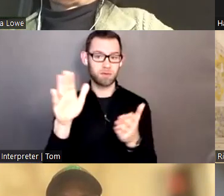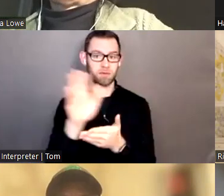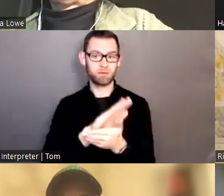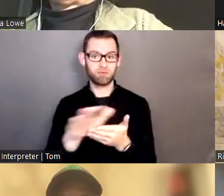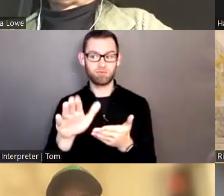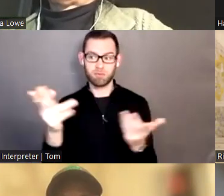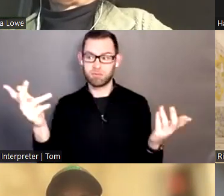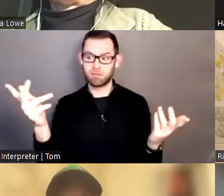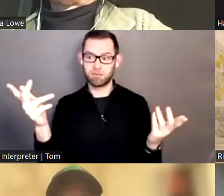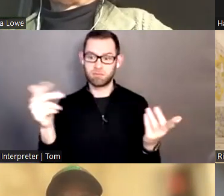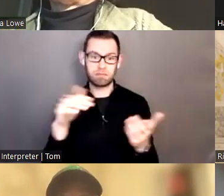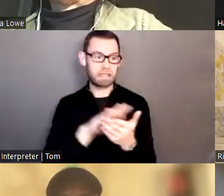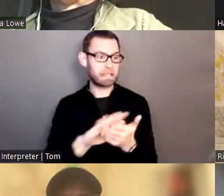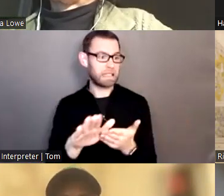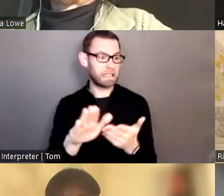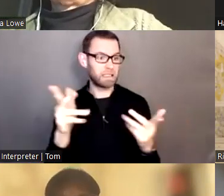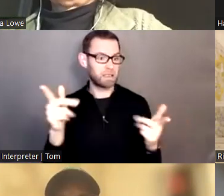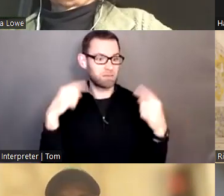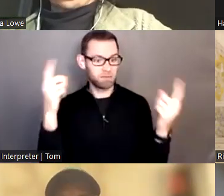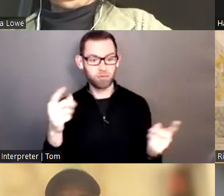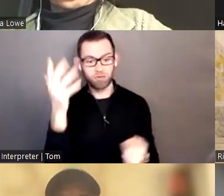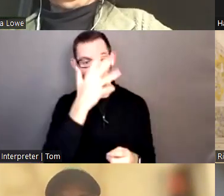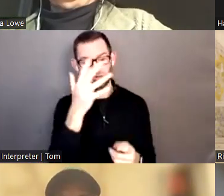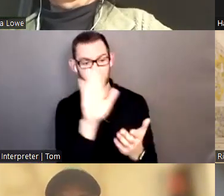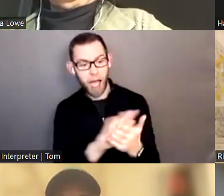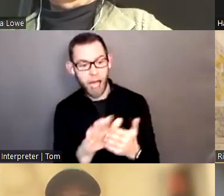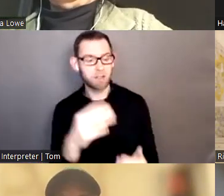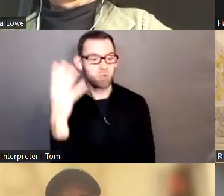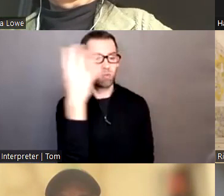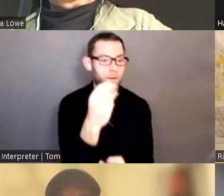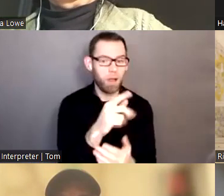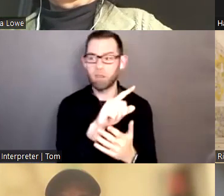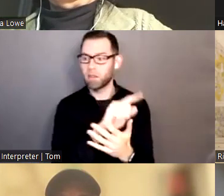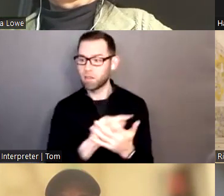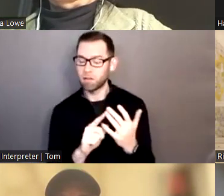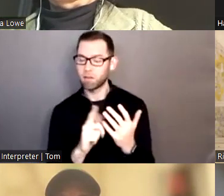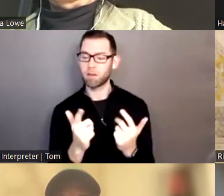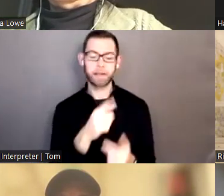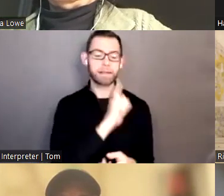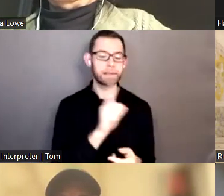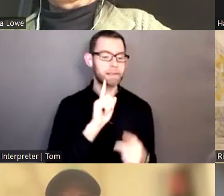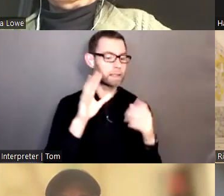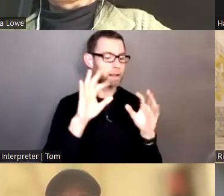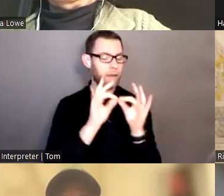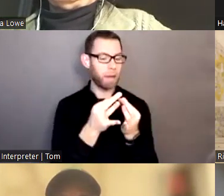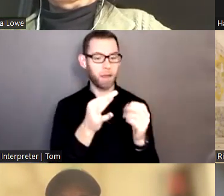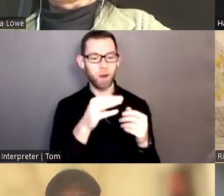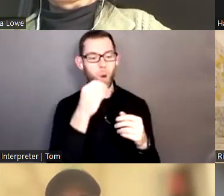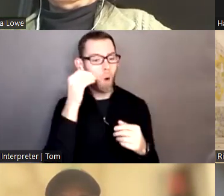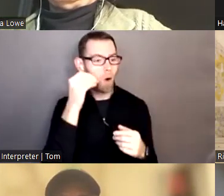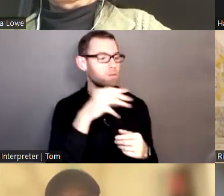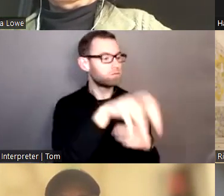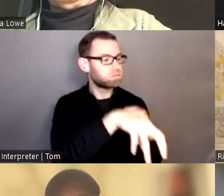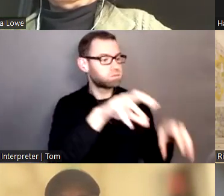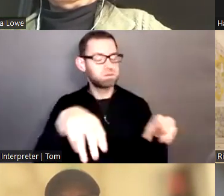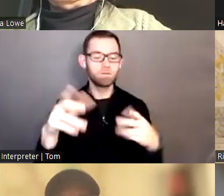Has been pretty clean, looks very nice and beautiful. Et c'est pas capable, très belle, A very